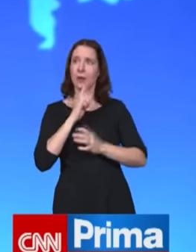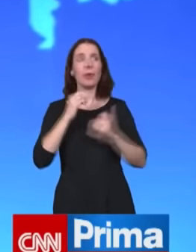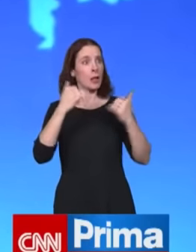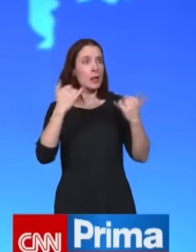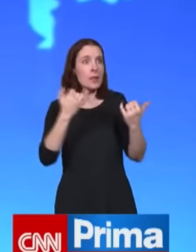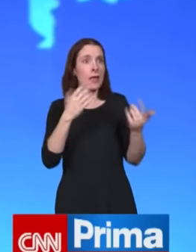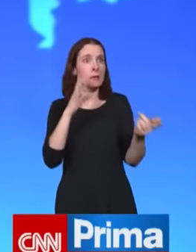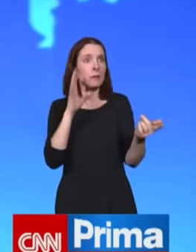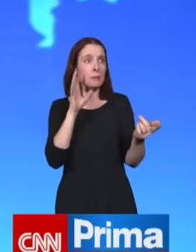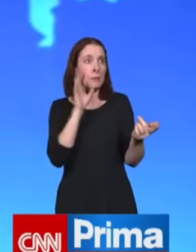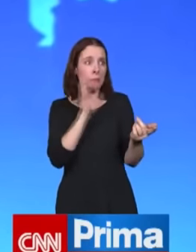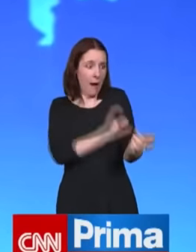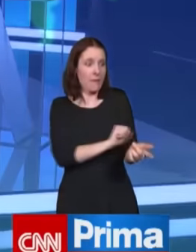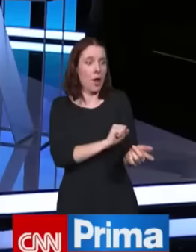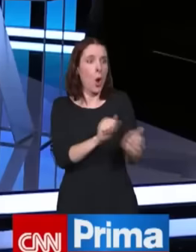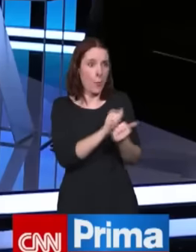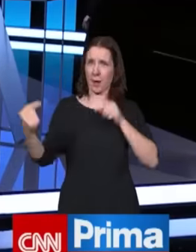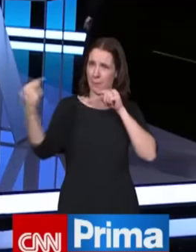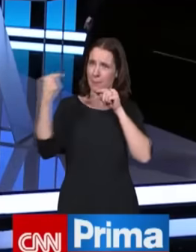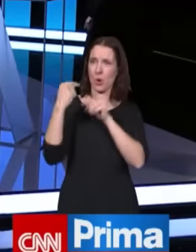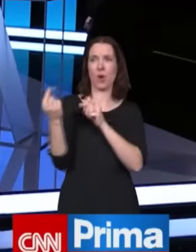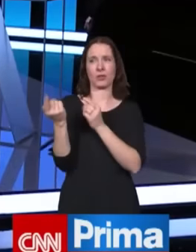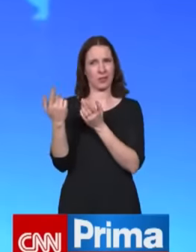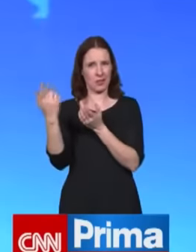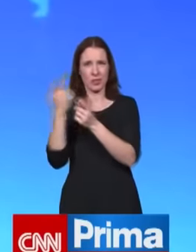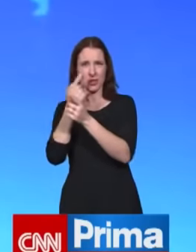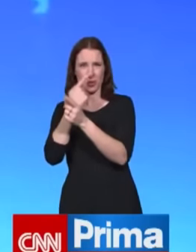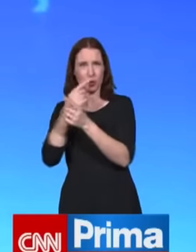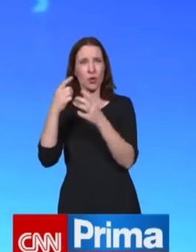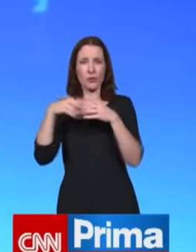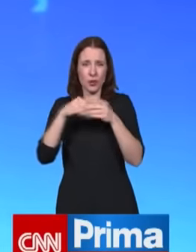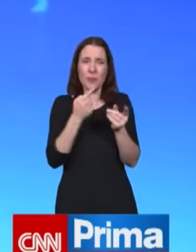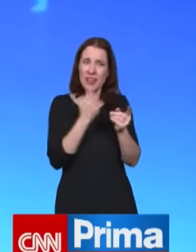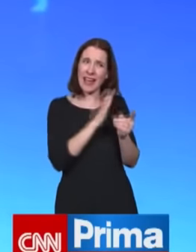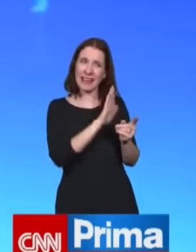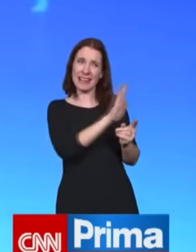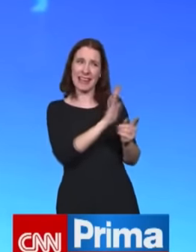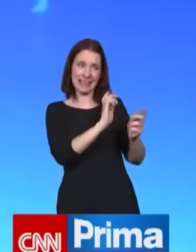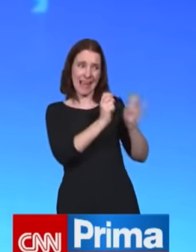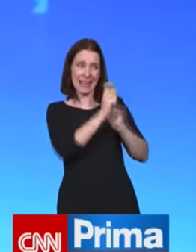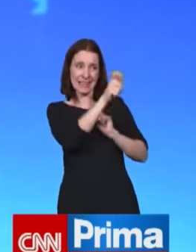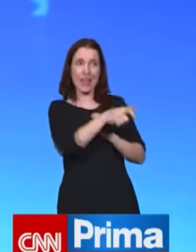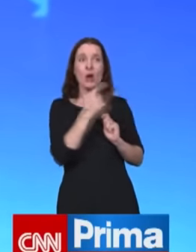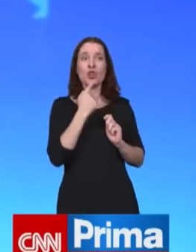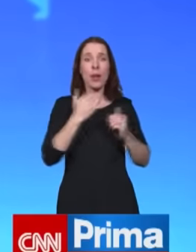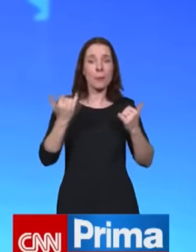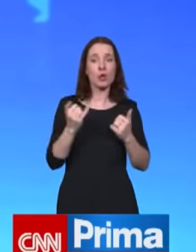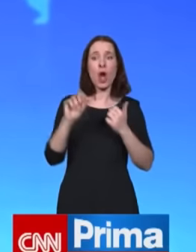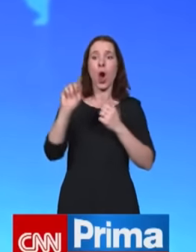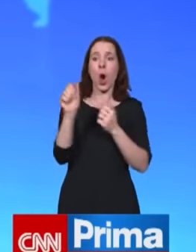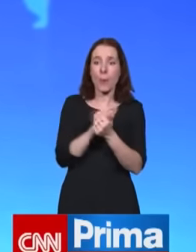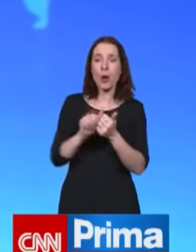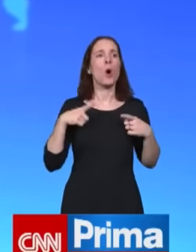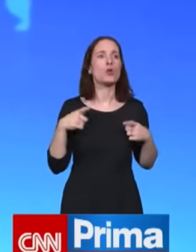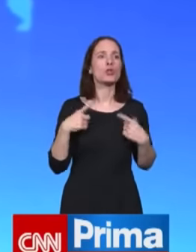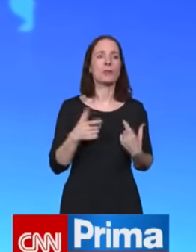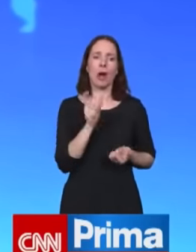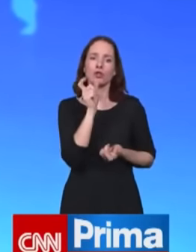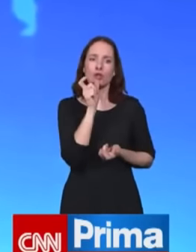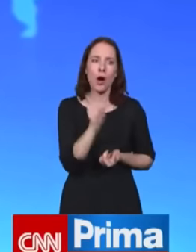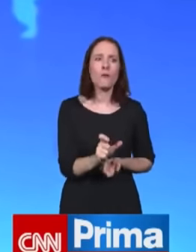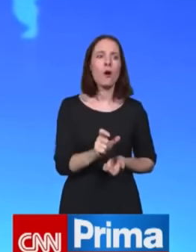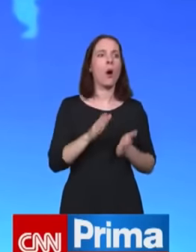jsme ve válce. My nežme ve válce. Teď oni to říkají, to je jejich kandidát. Oni stále mluví o válce, já mluvím o míru.